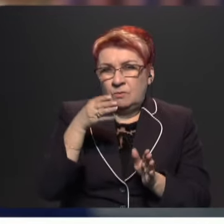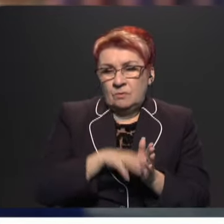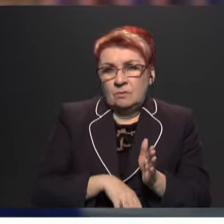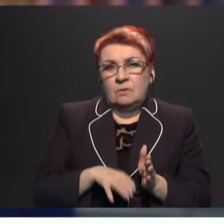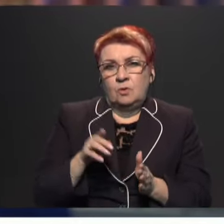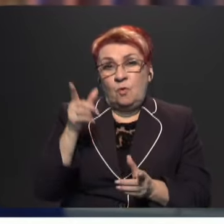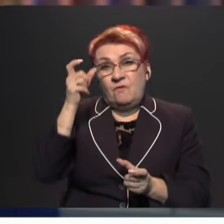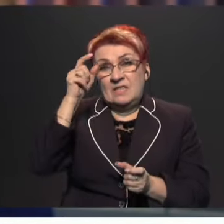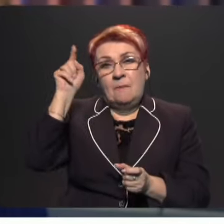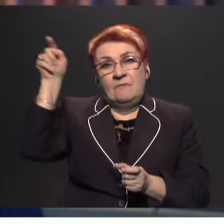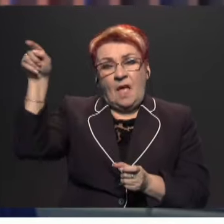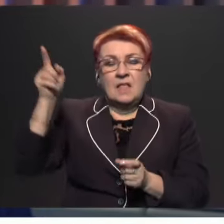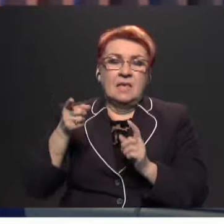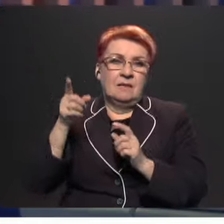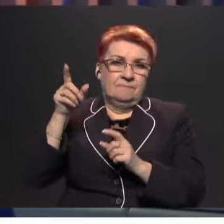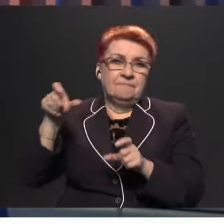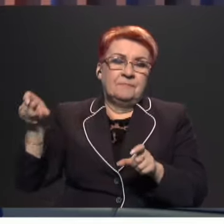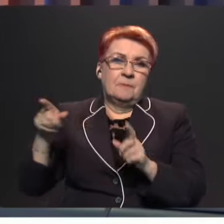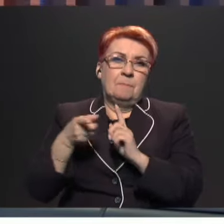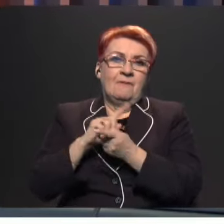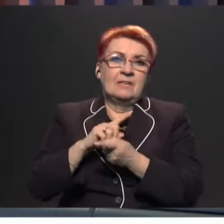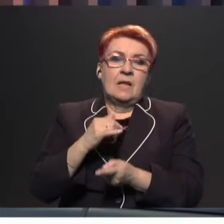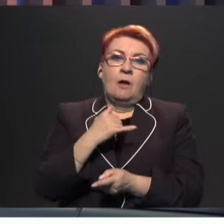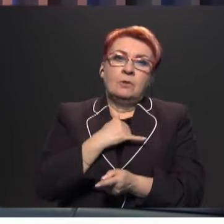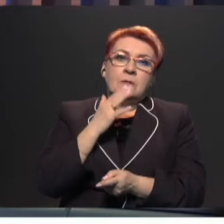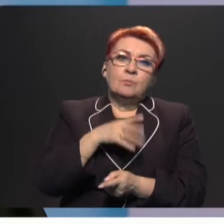просто в демонов они превратятся. А будет ли у нас